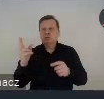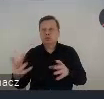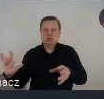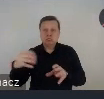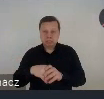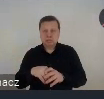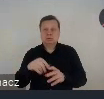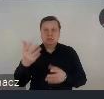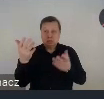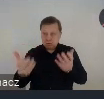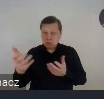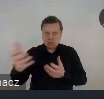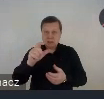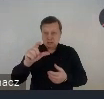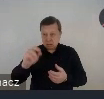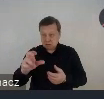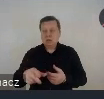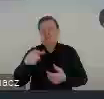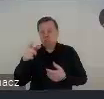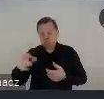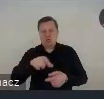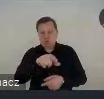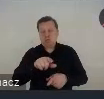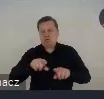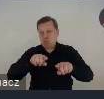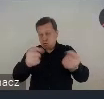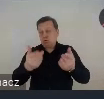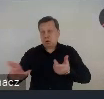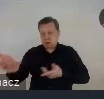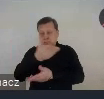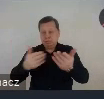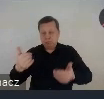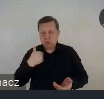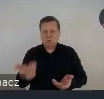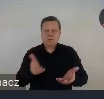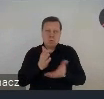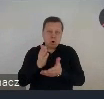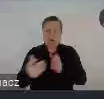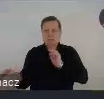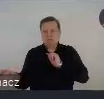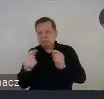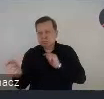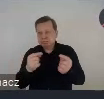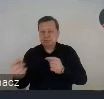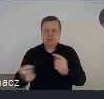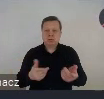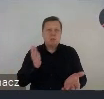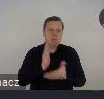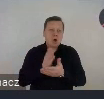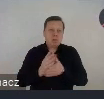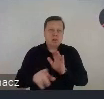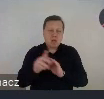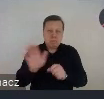do cechów. No i udzielane były porady, konsultacje, pomoc dla